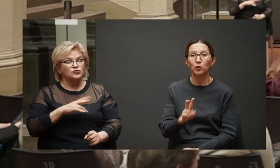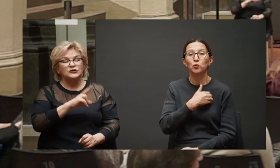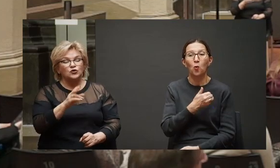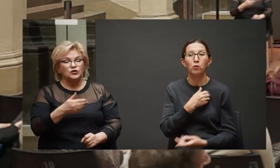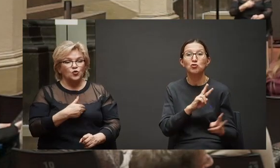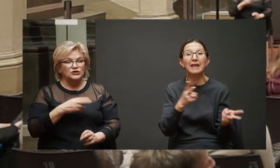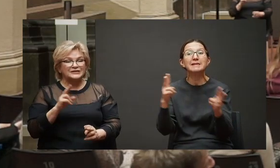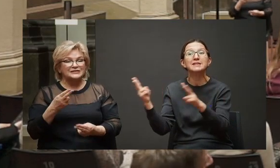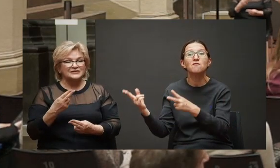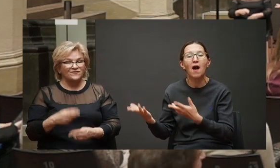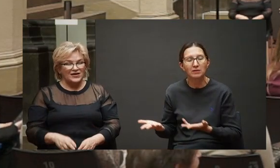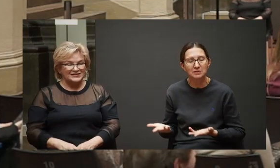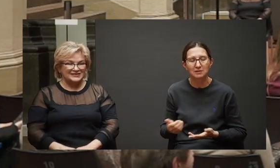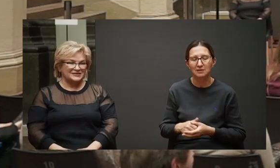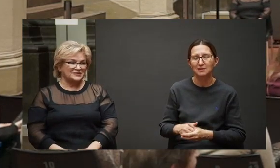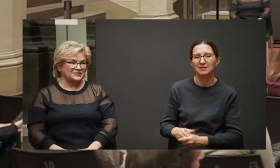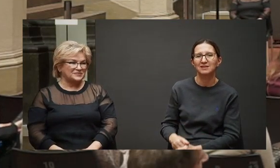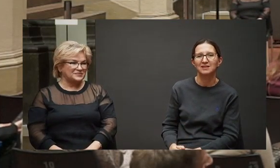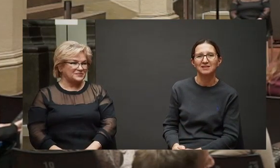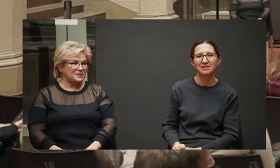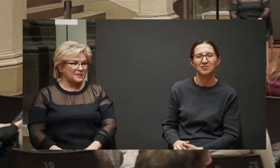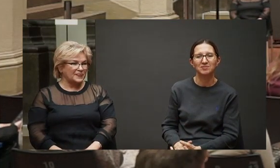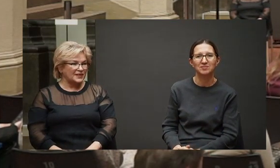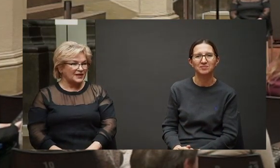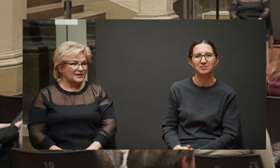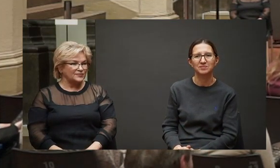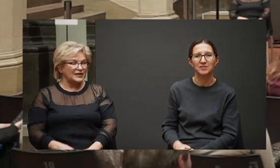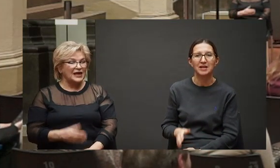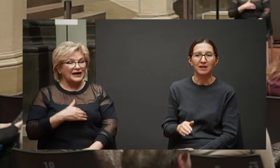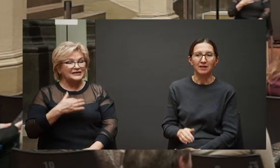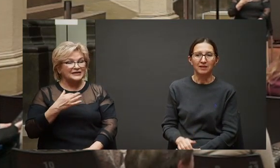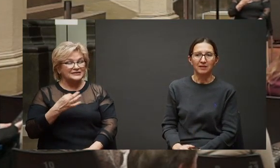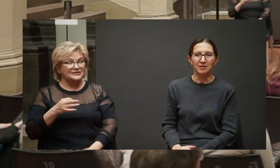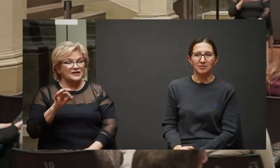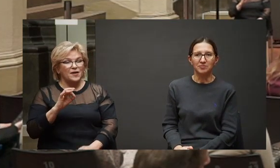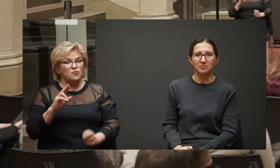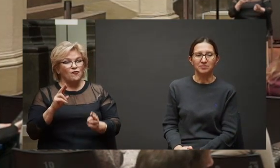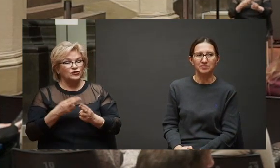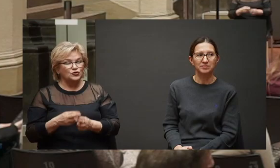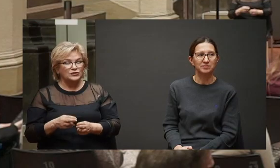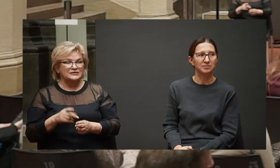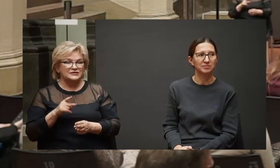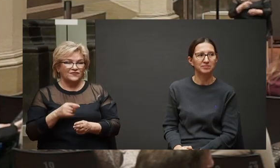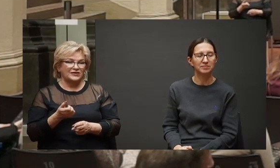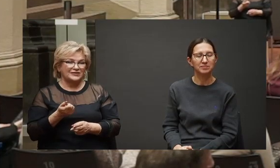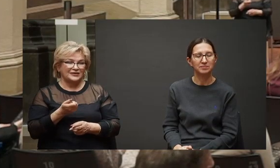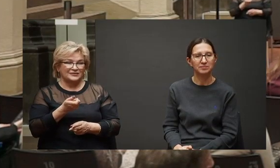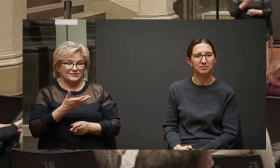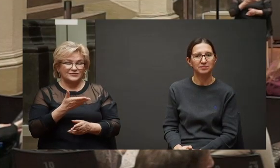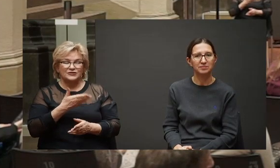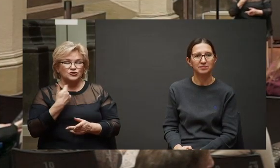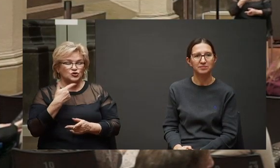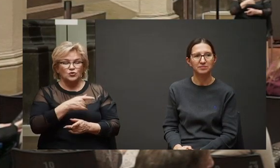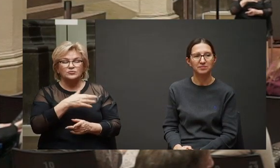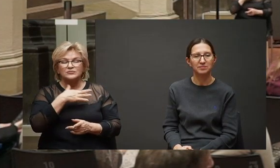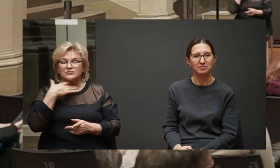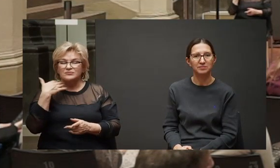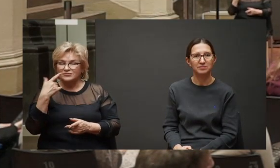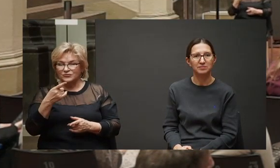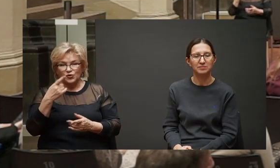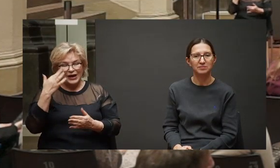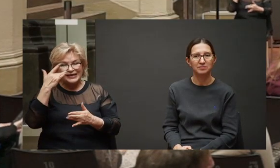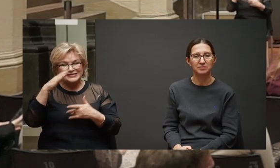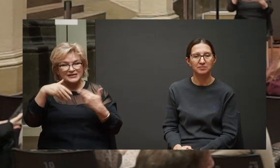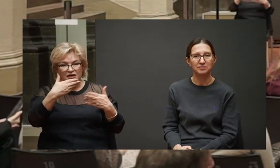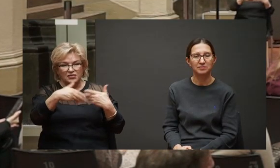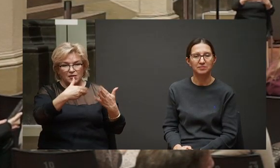делать селфи. Я хотела сказать, что по поводу танцевать, и столько идей, сколько здесь сегодня набросала аудитория по поводу того,